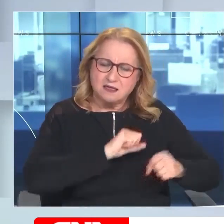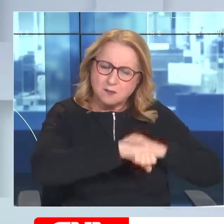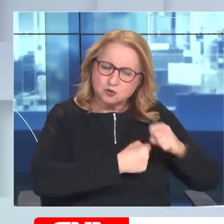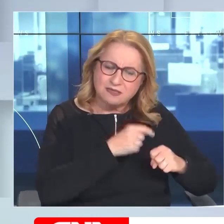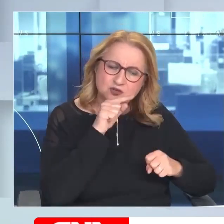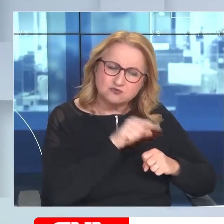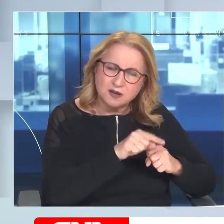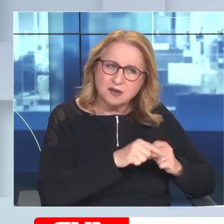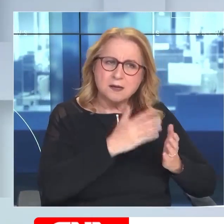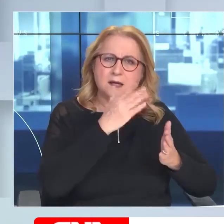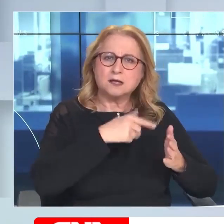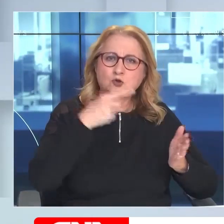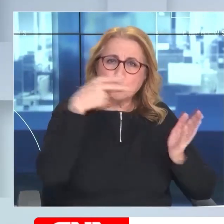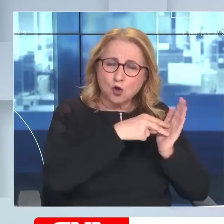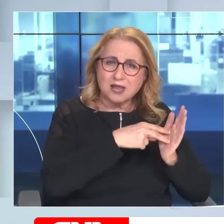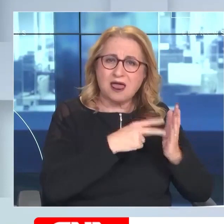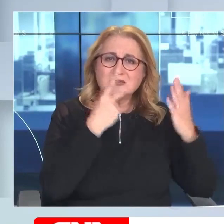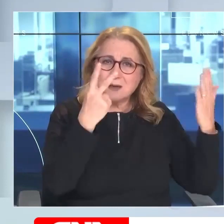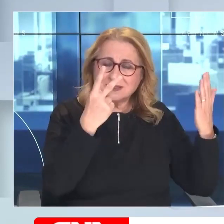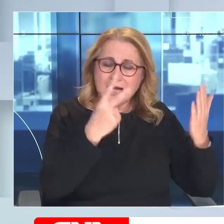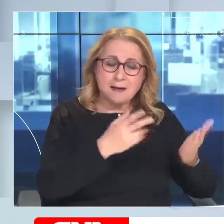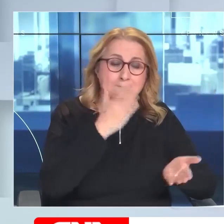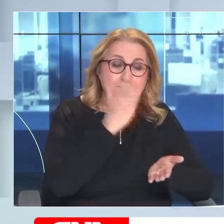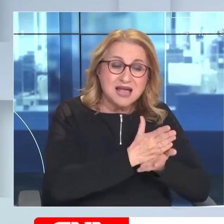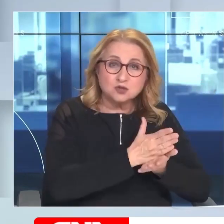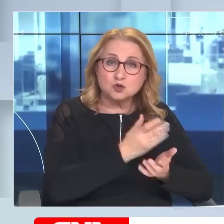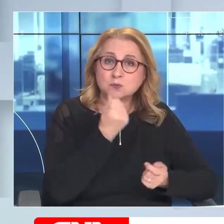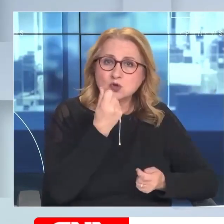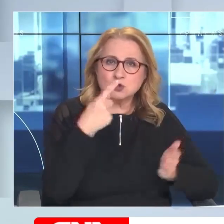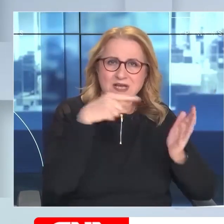μέσος μισθός στην πατρίδα μας να είναι 1.500 ευρώ και ο κατώτατος μισθός 950 ευρώ.